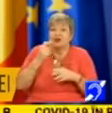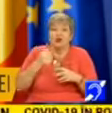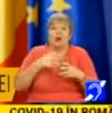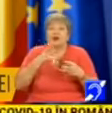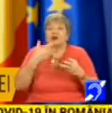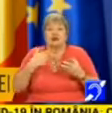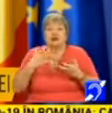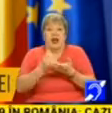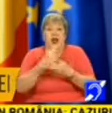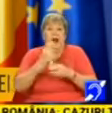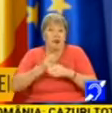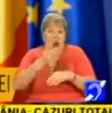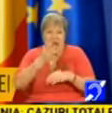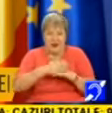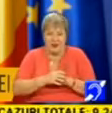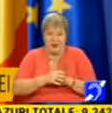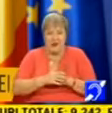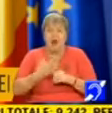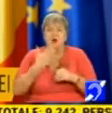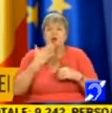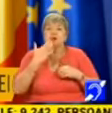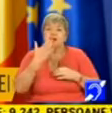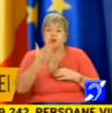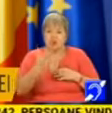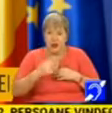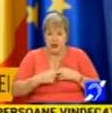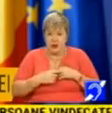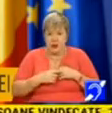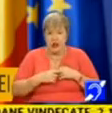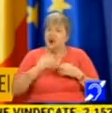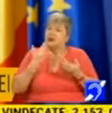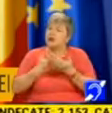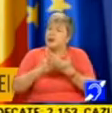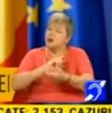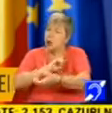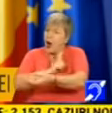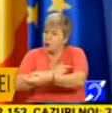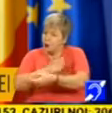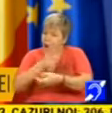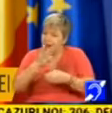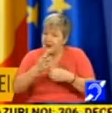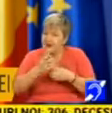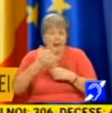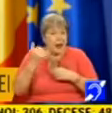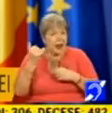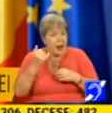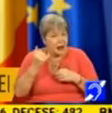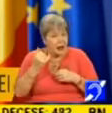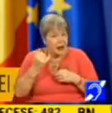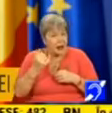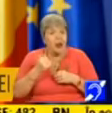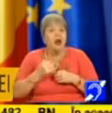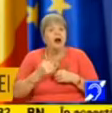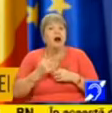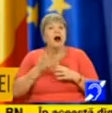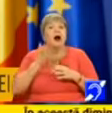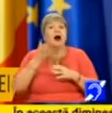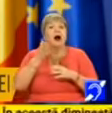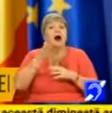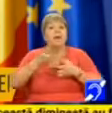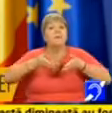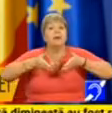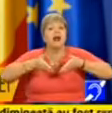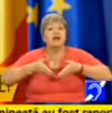contaminare. Mulțumiri se cuvin și autorităților care au fost